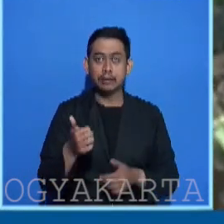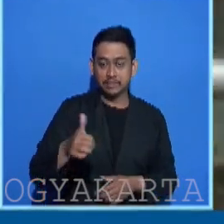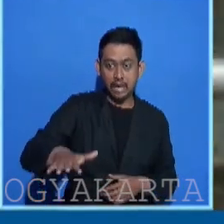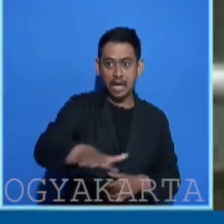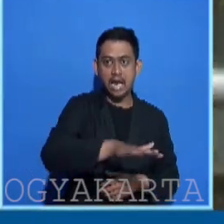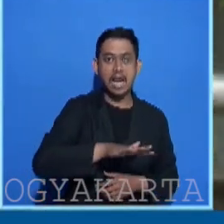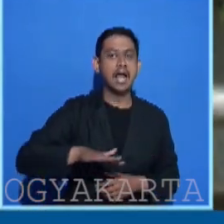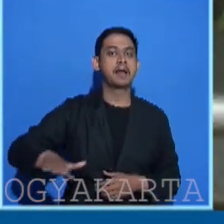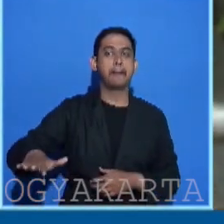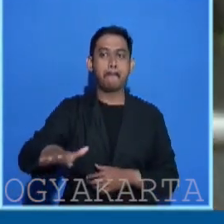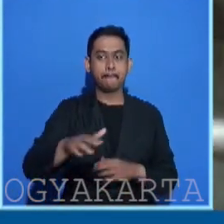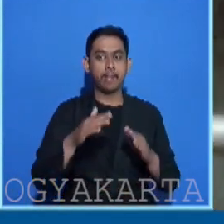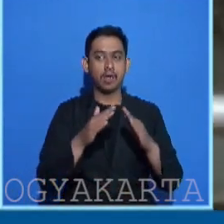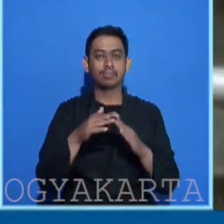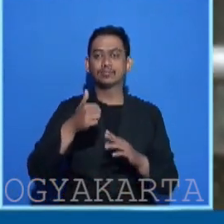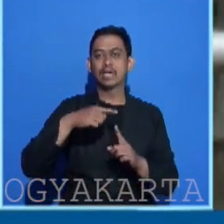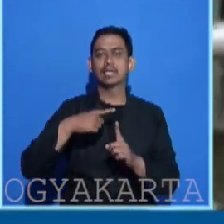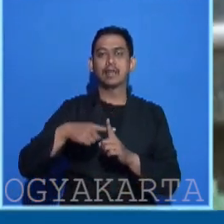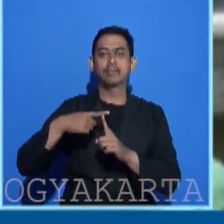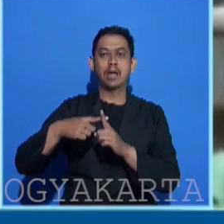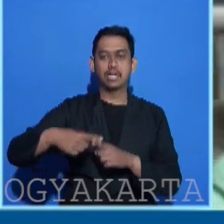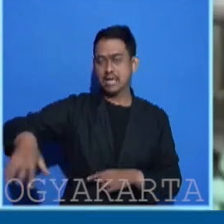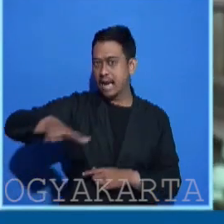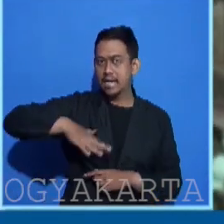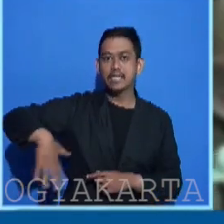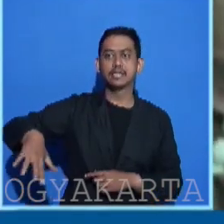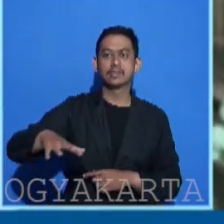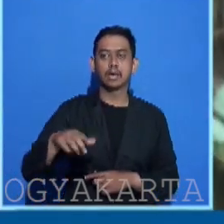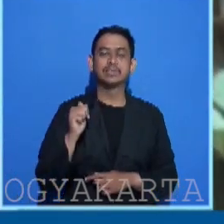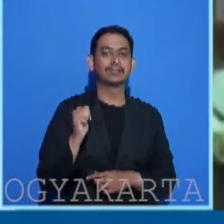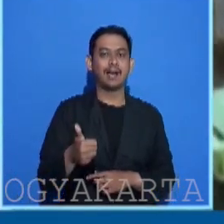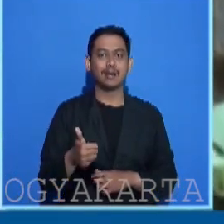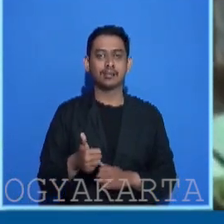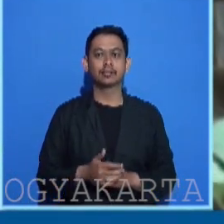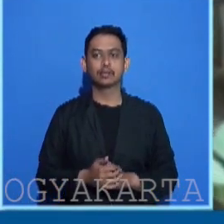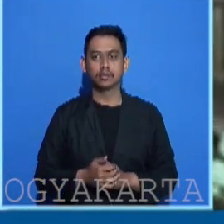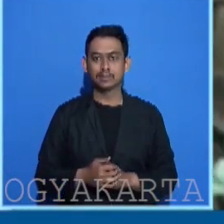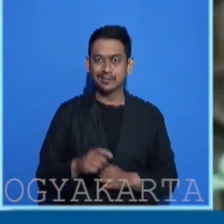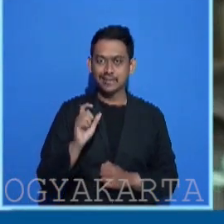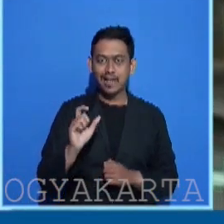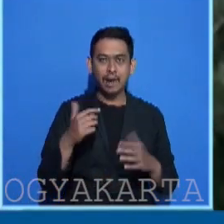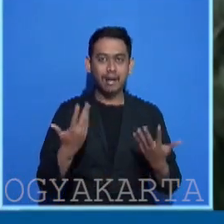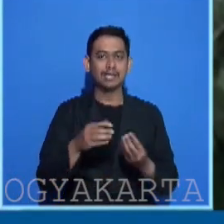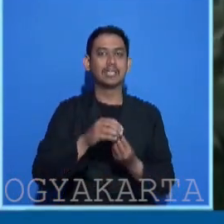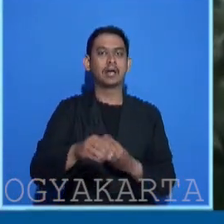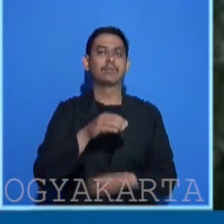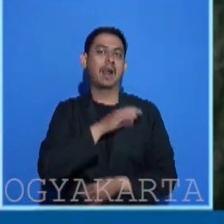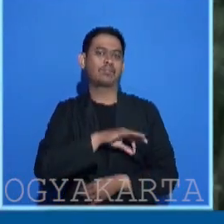dengan keluarga Lan sumber Uluwatu salah satu galeng coro merupakan